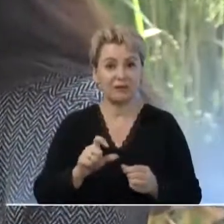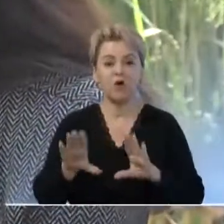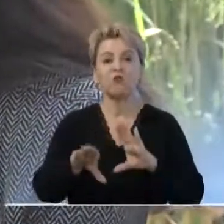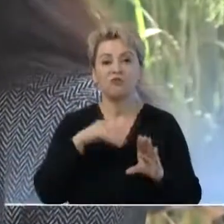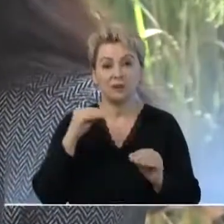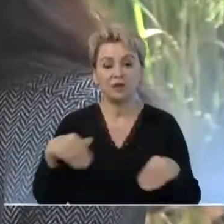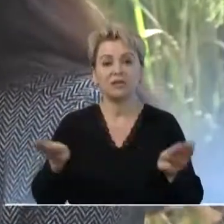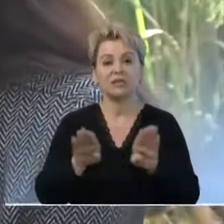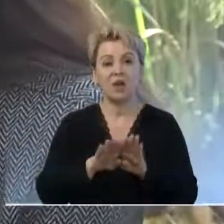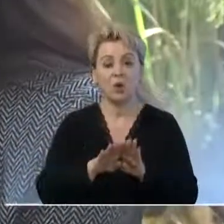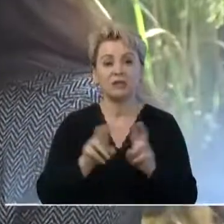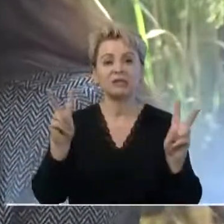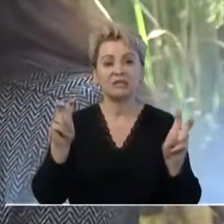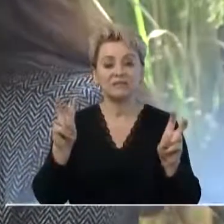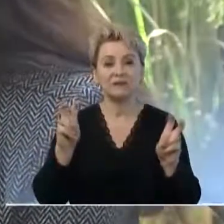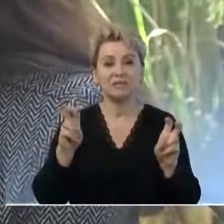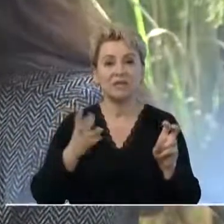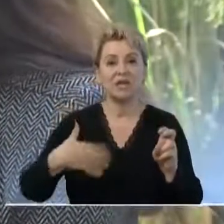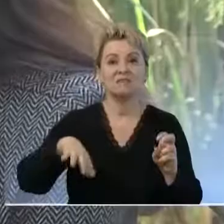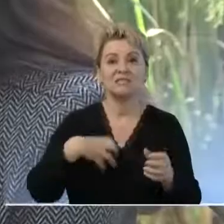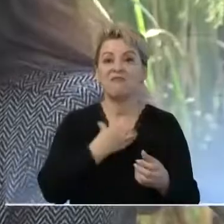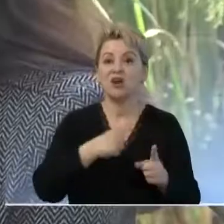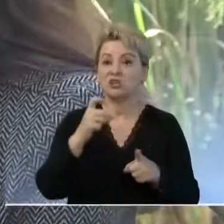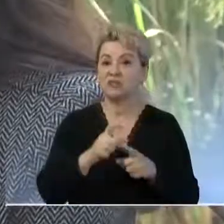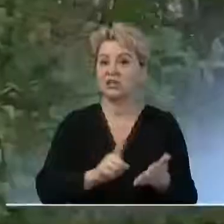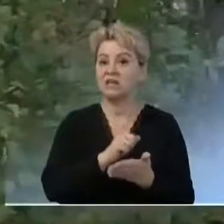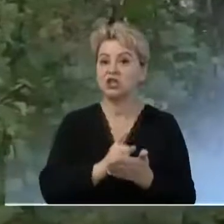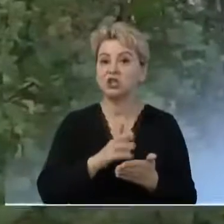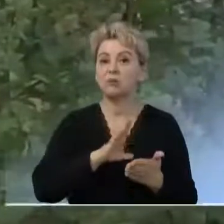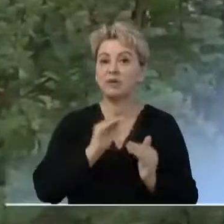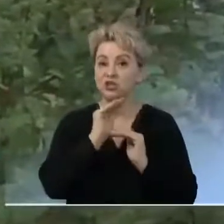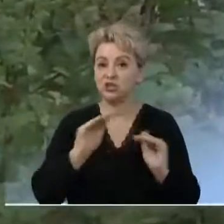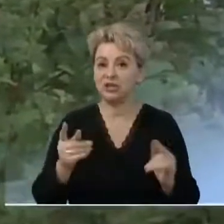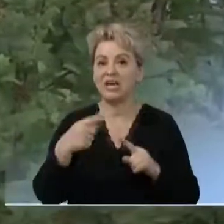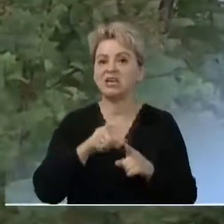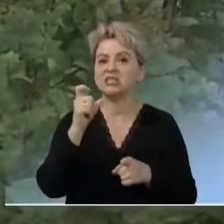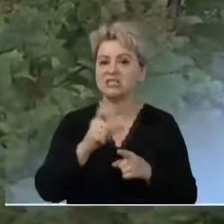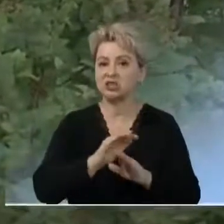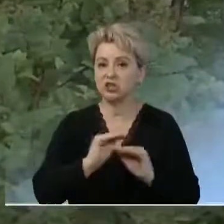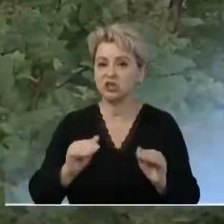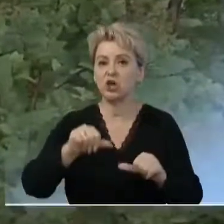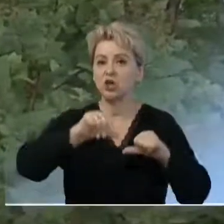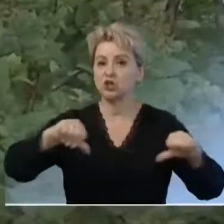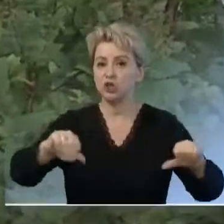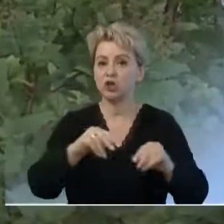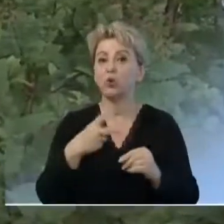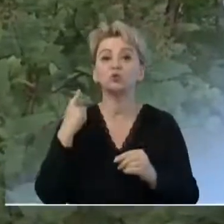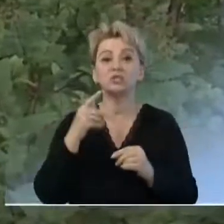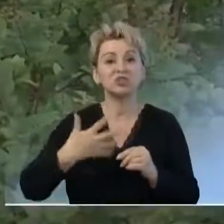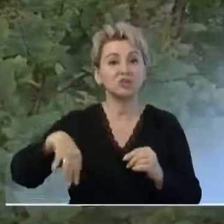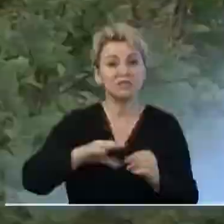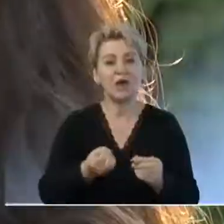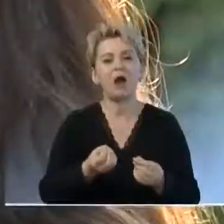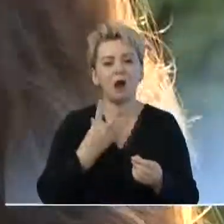выбрала такое произведение, называется «Все важные фразы должны быть тихими». Эти тихие фразы члены жюри, тем не менее, расслышали очень